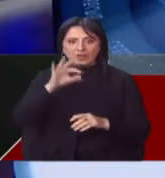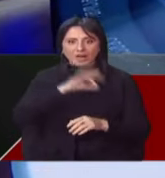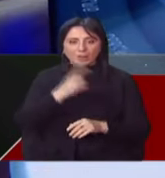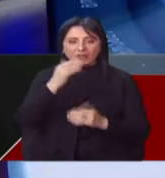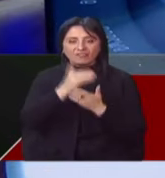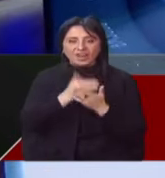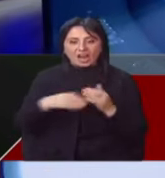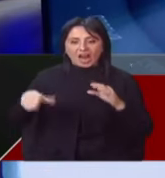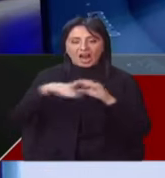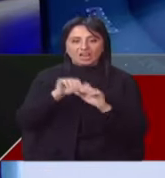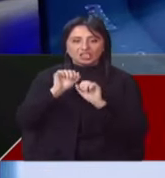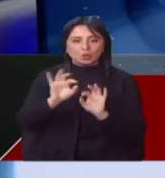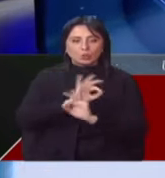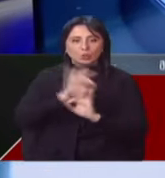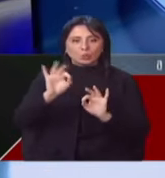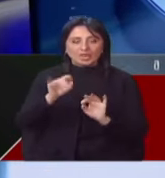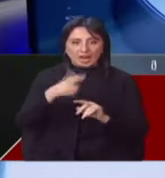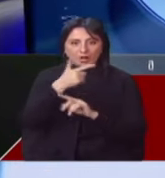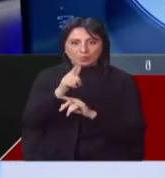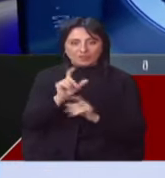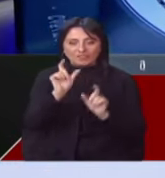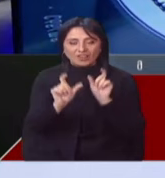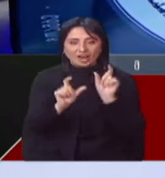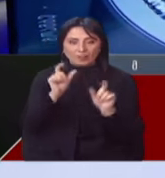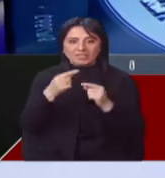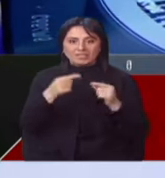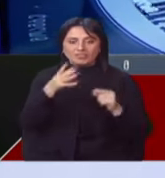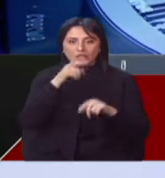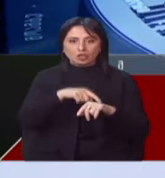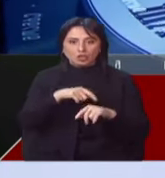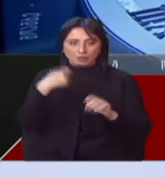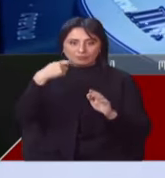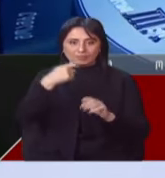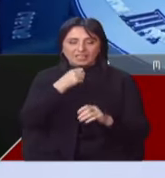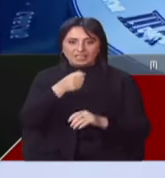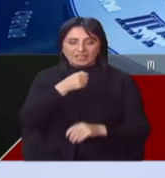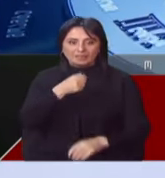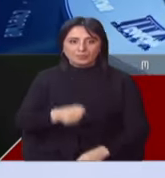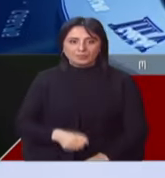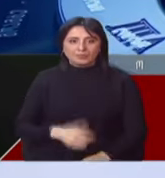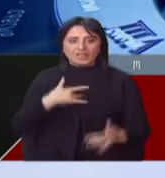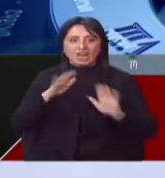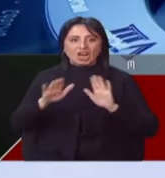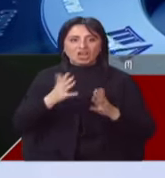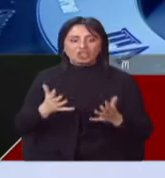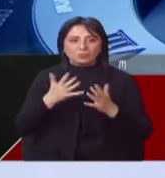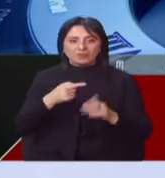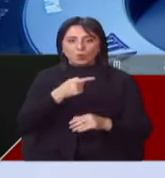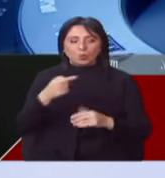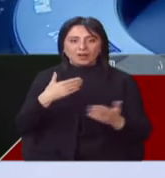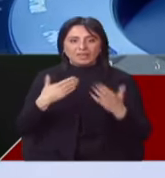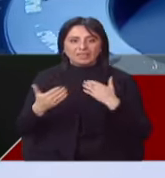პირველი არხის არქივში დაცული უნიკალური ჩანაწერები და ფრაგმენტები სხვადასხვა დროს ჩაწერილი ინტერვიუებიდან. რეჟისორის მკვეთრად